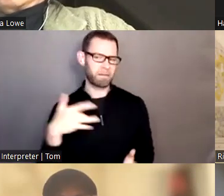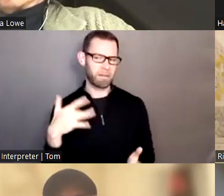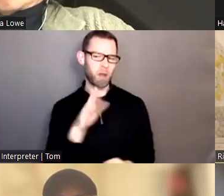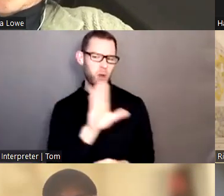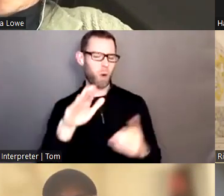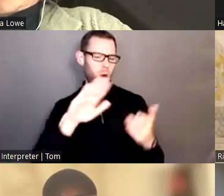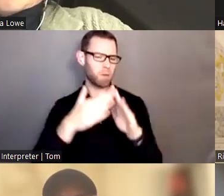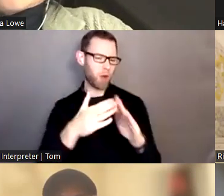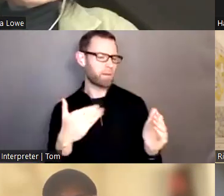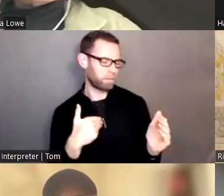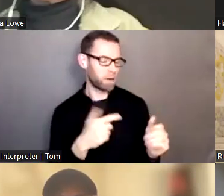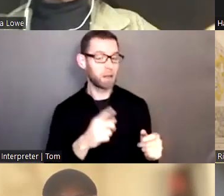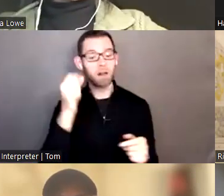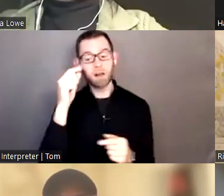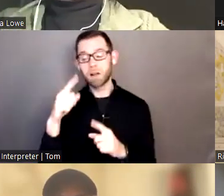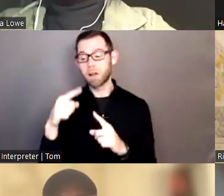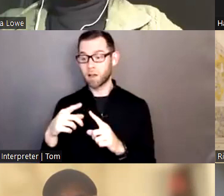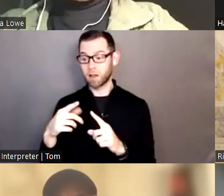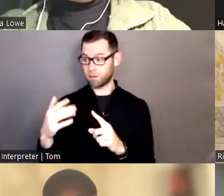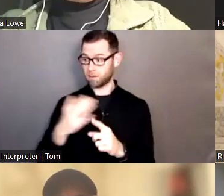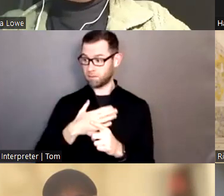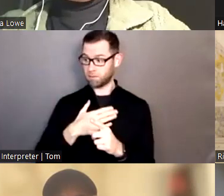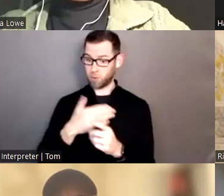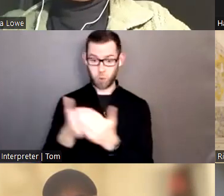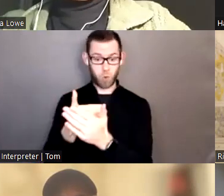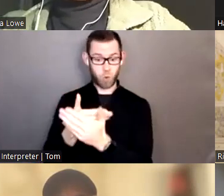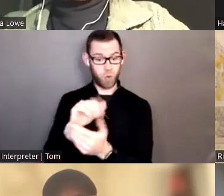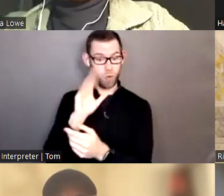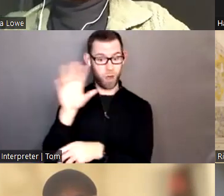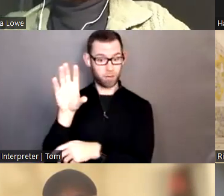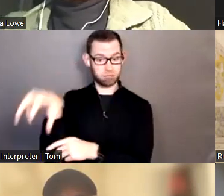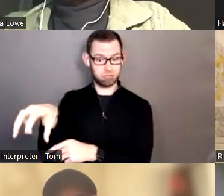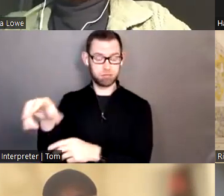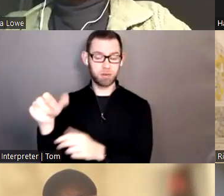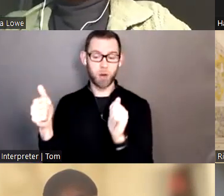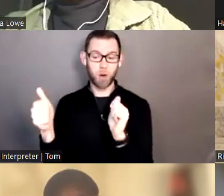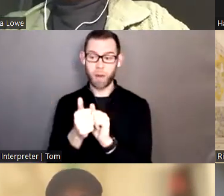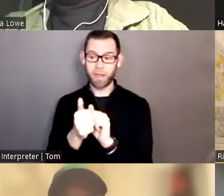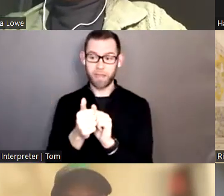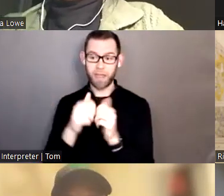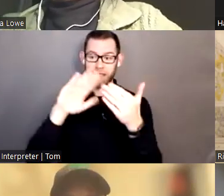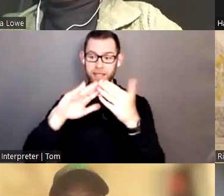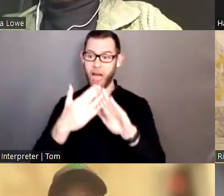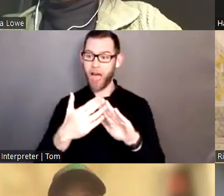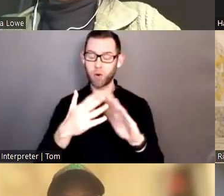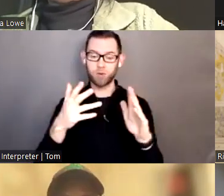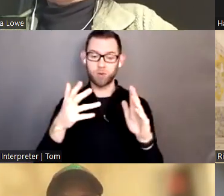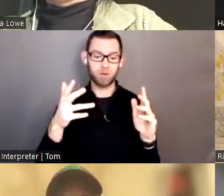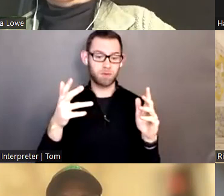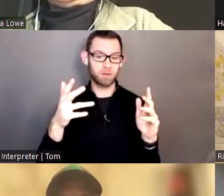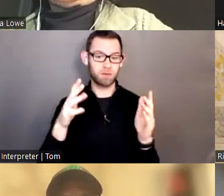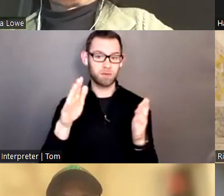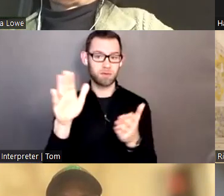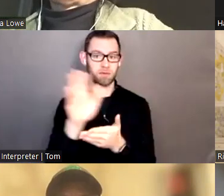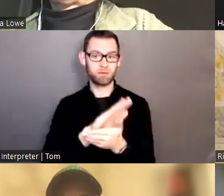dans le quartier, est-ce qu'il va mettre ça dans le quartier?